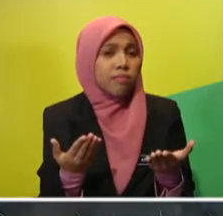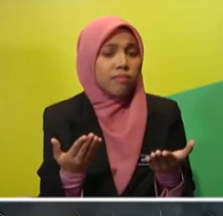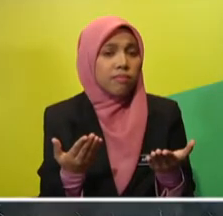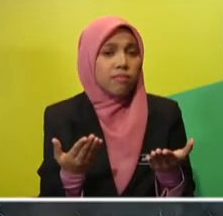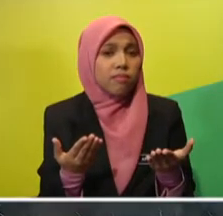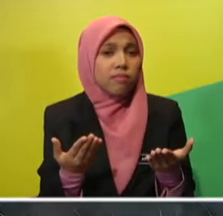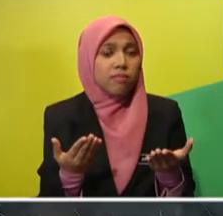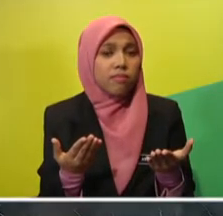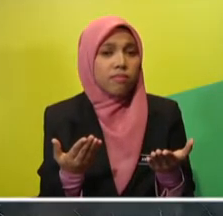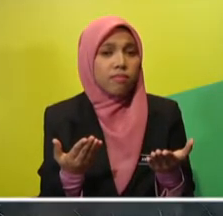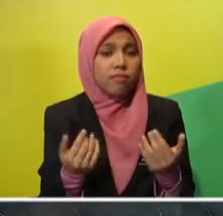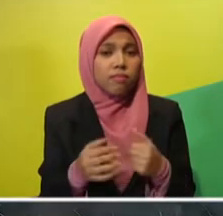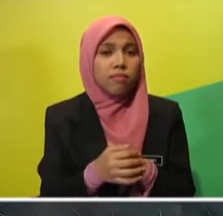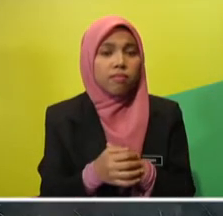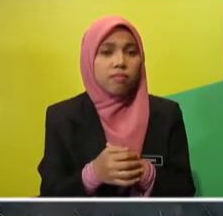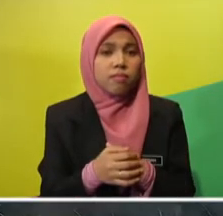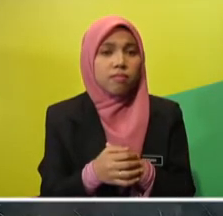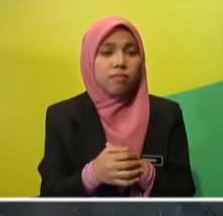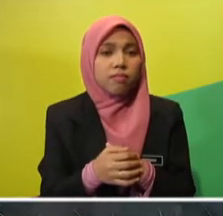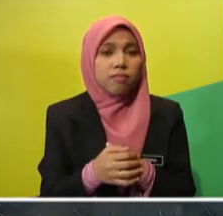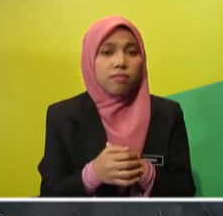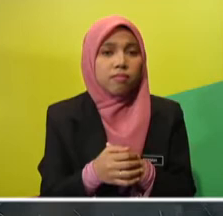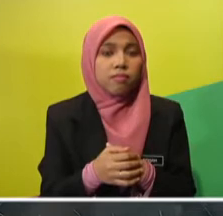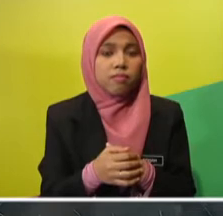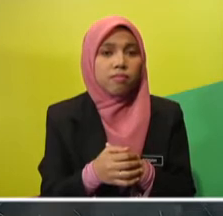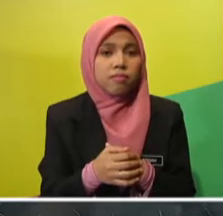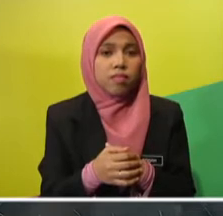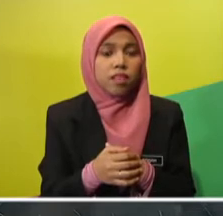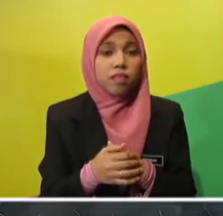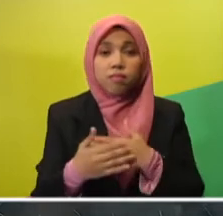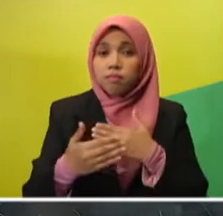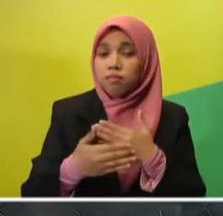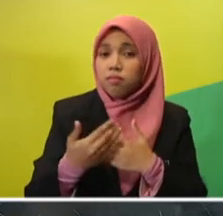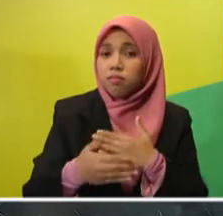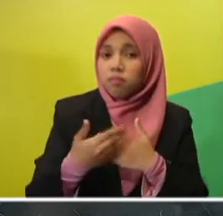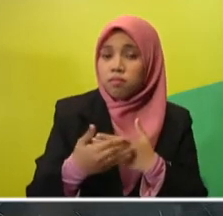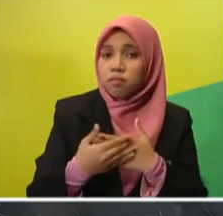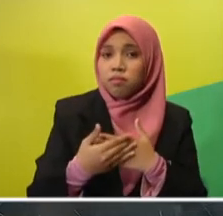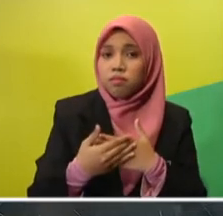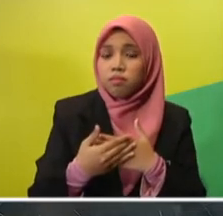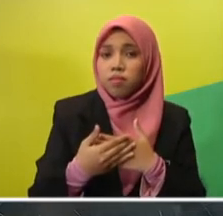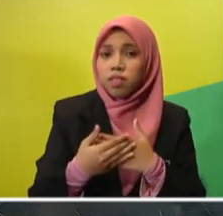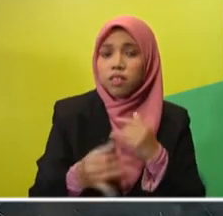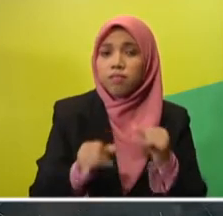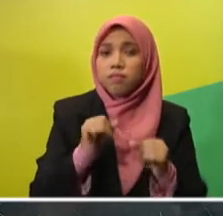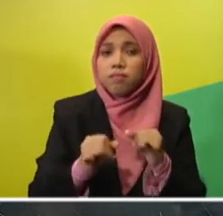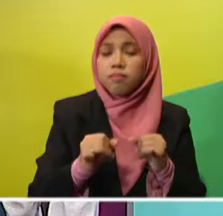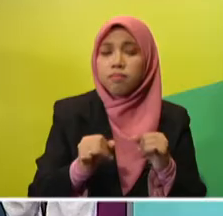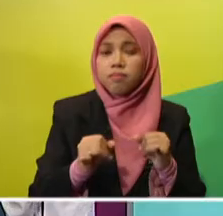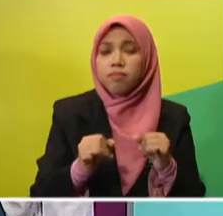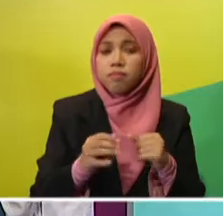yang memudahkan kalaulah kita tak dapat nak belajar ini secara formal sebegini, kalau